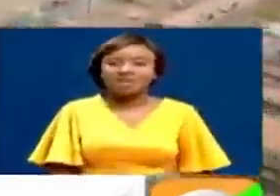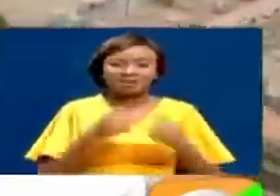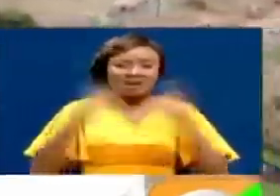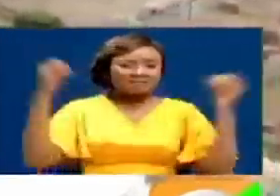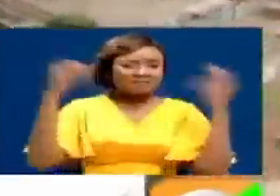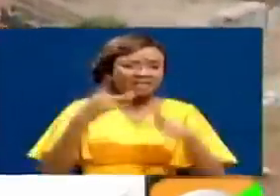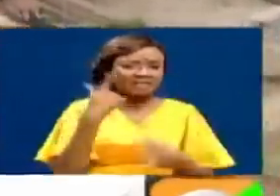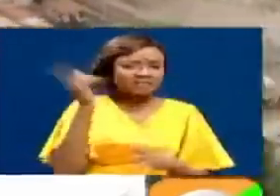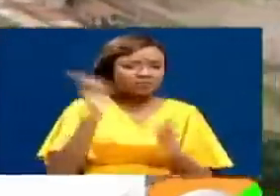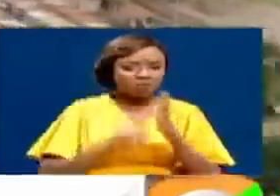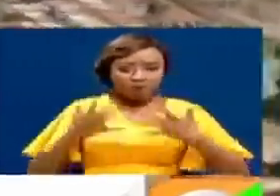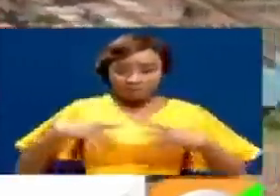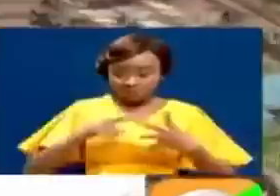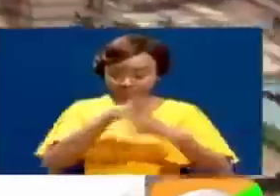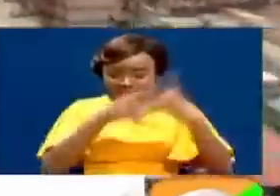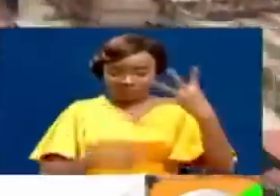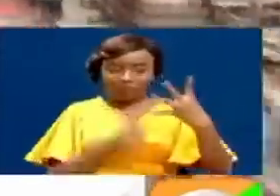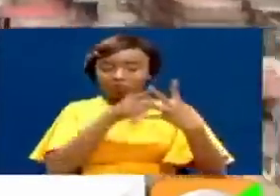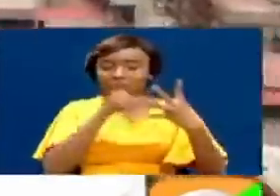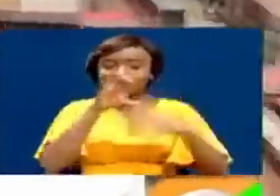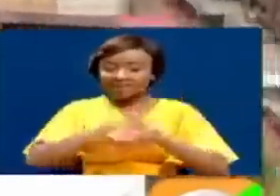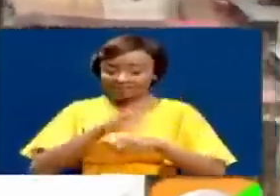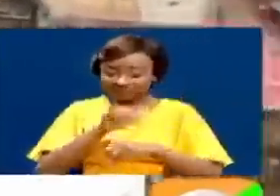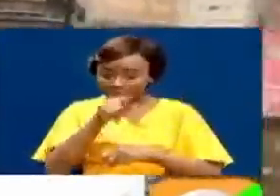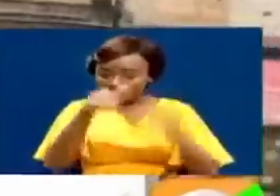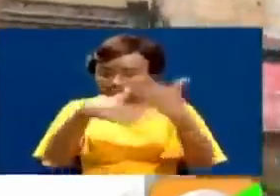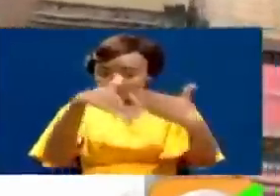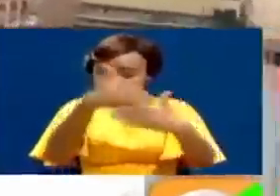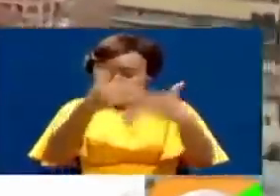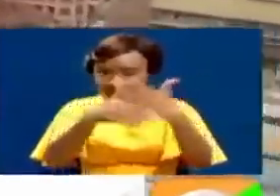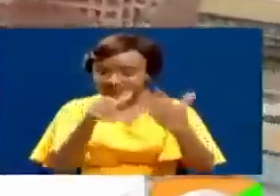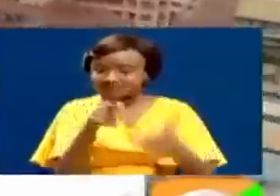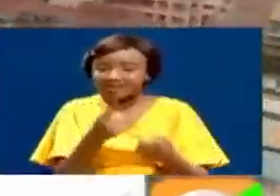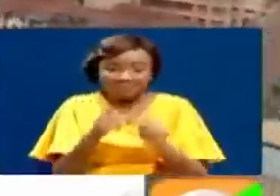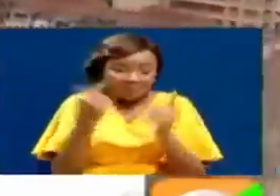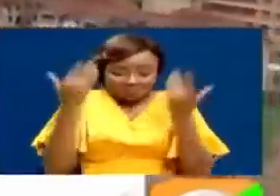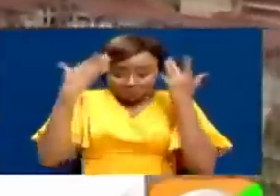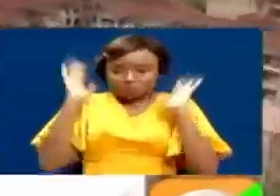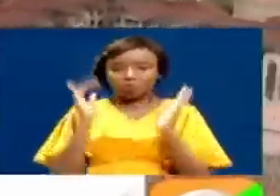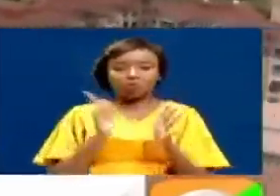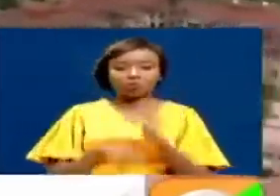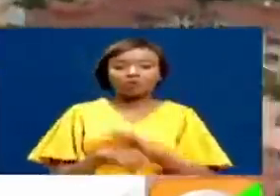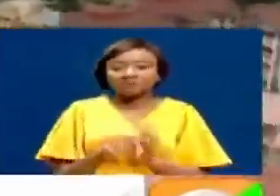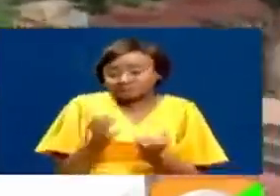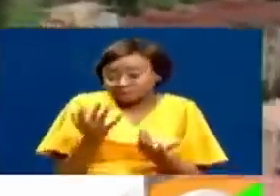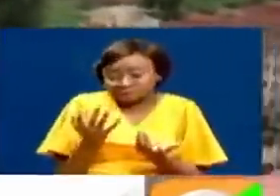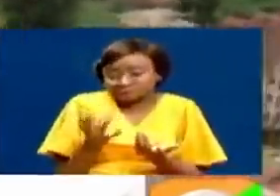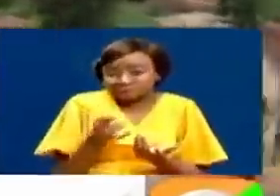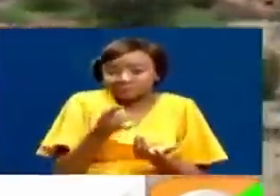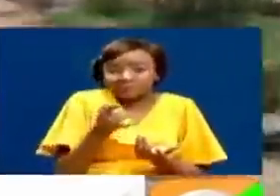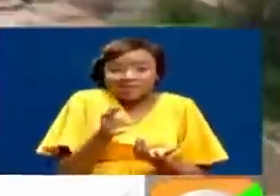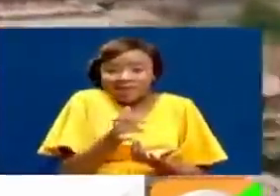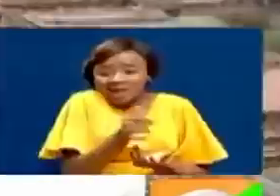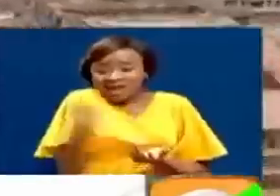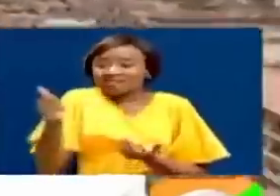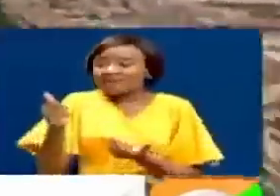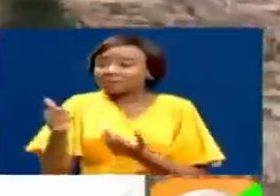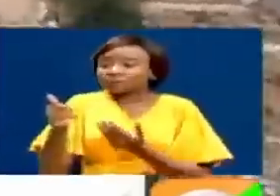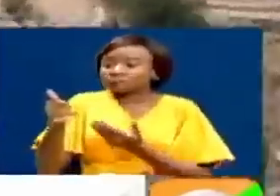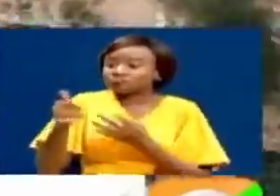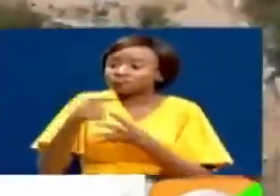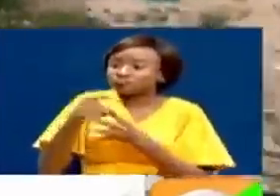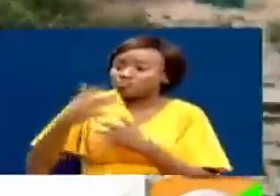ni kwamba watu hao wanne walipatikana katika jengo la Jeld, lakini kisichokuwa wazi ni wapi kwengine wanne